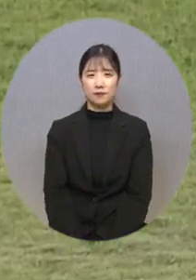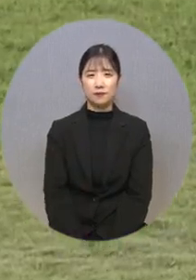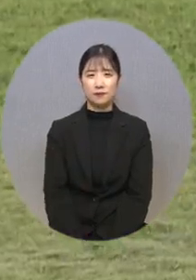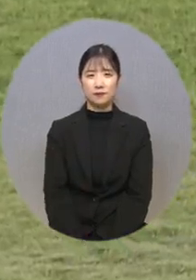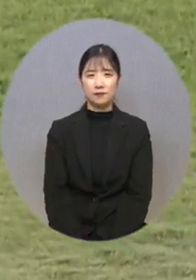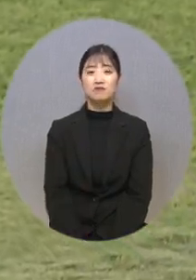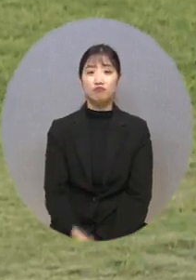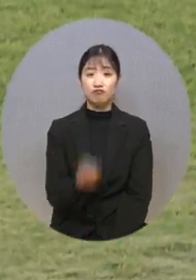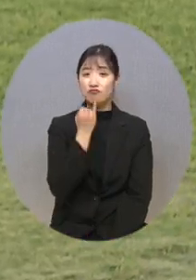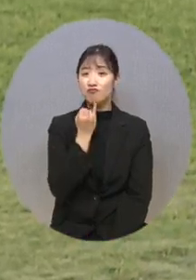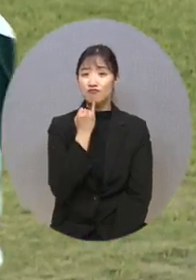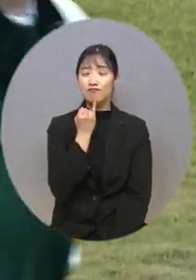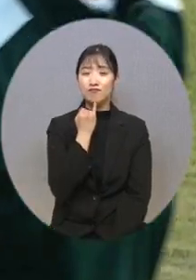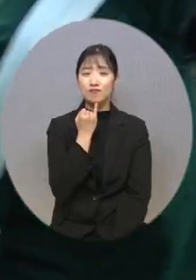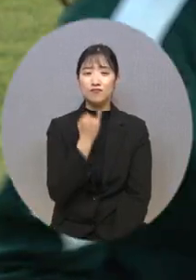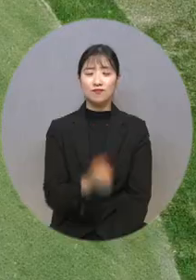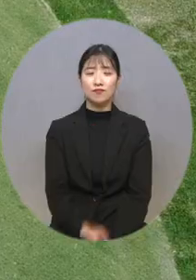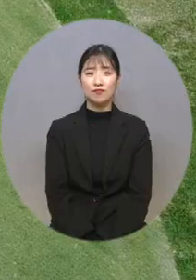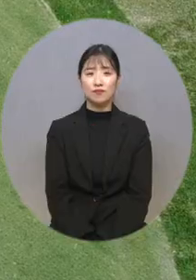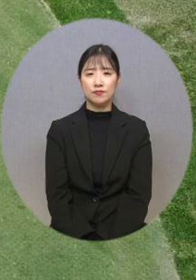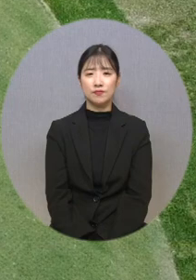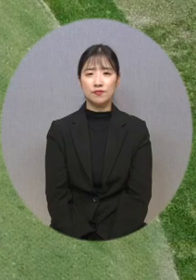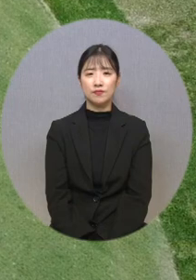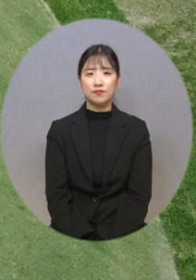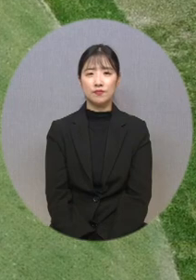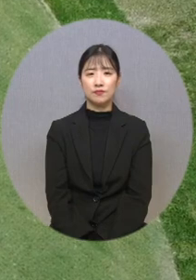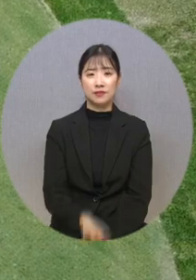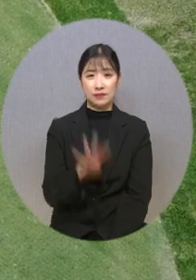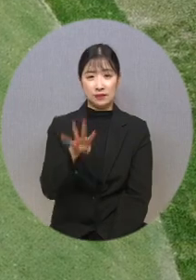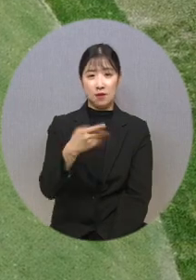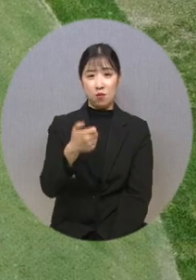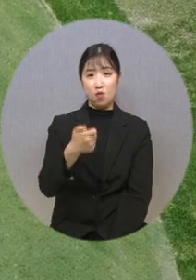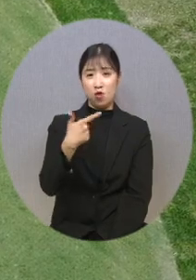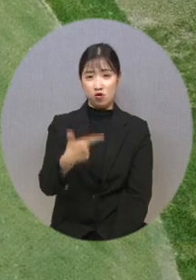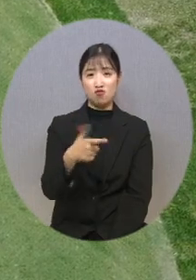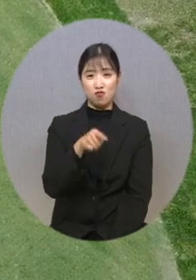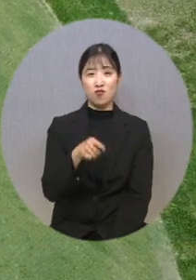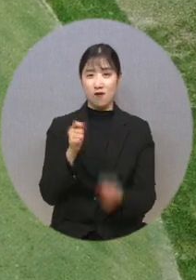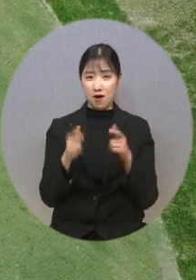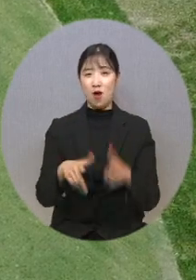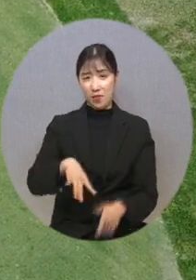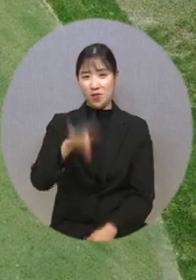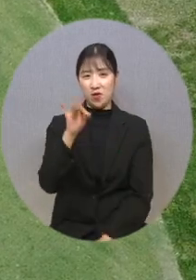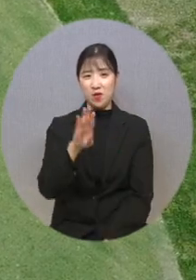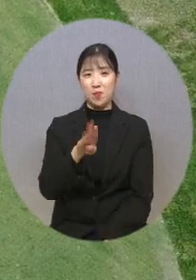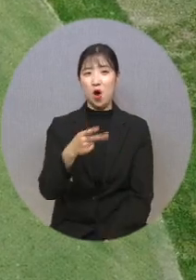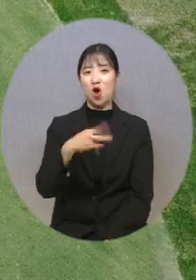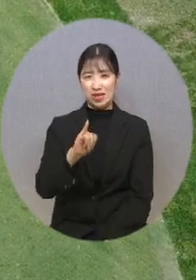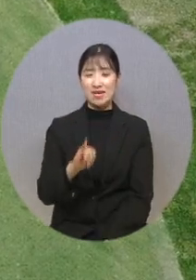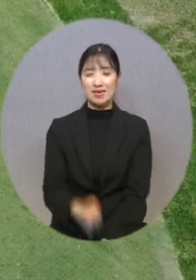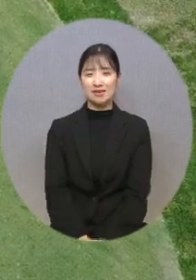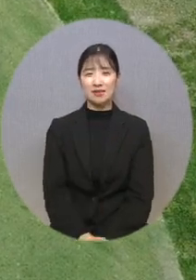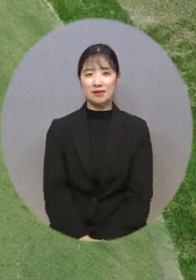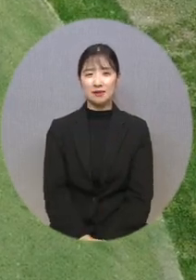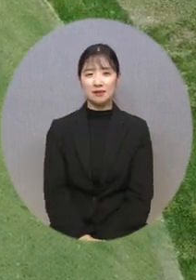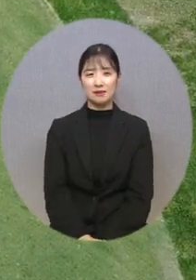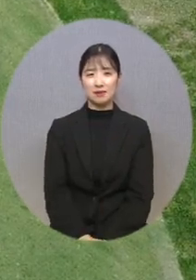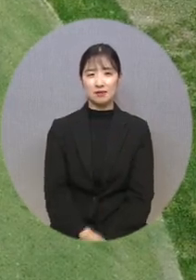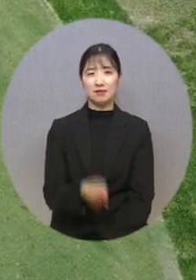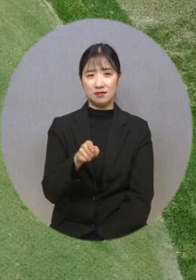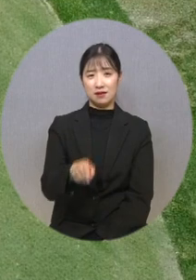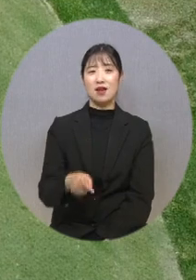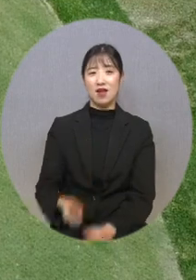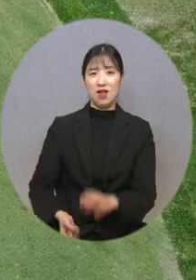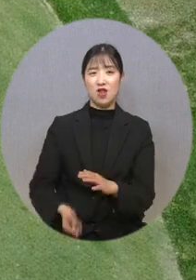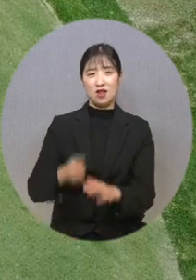어, 괜찮아요. 굴렸어야 되는데. 456번이 먼저 하시면 되겠습니다. 버디 찬스. 네, 넣으시면 그냥 저희 다 기브업입니다.